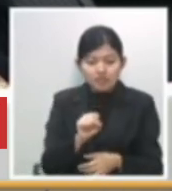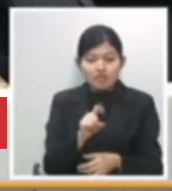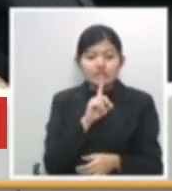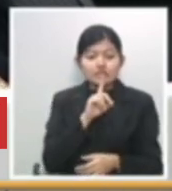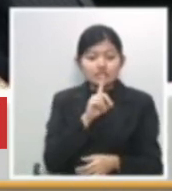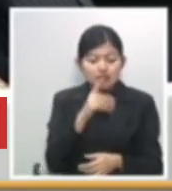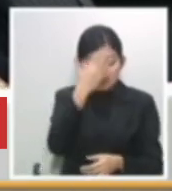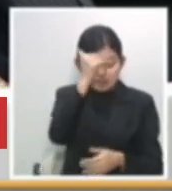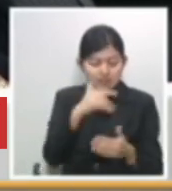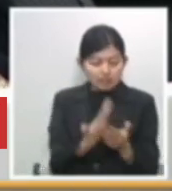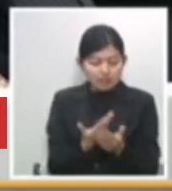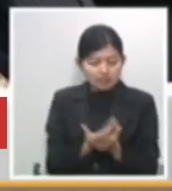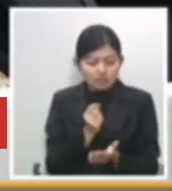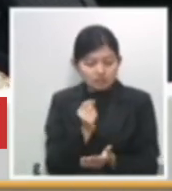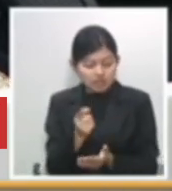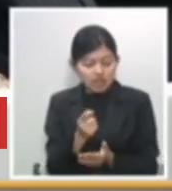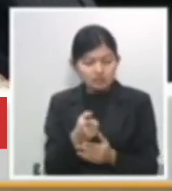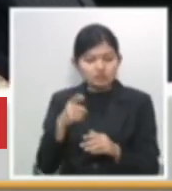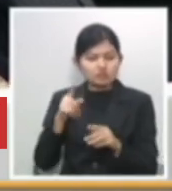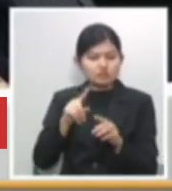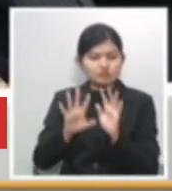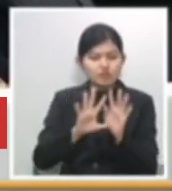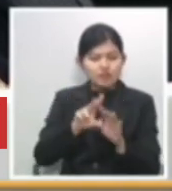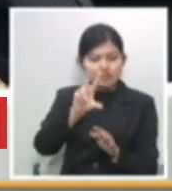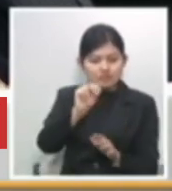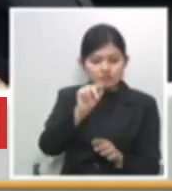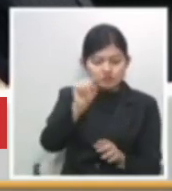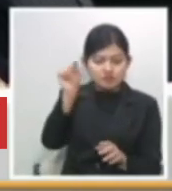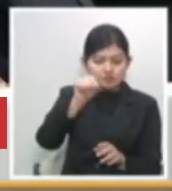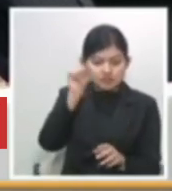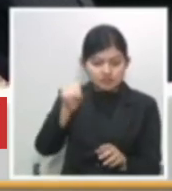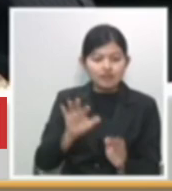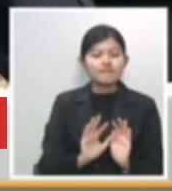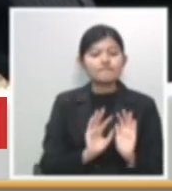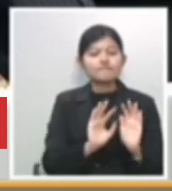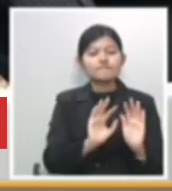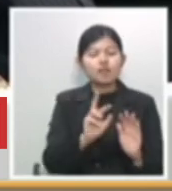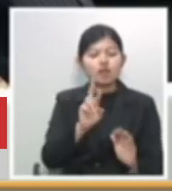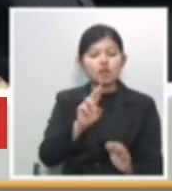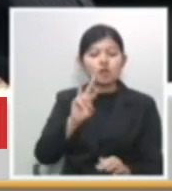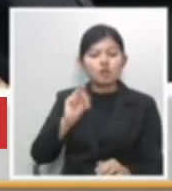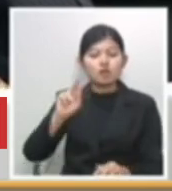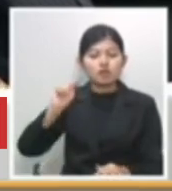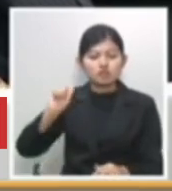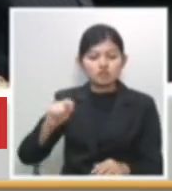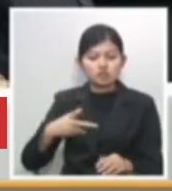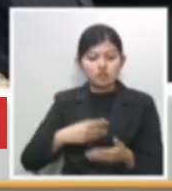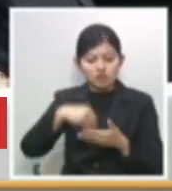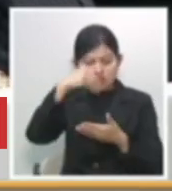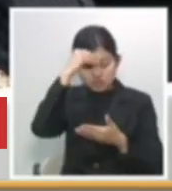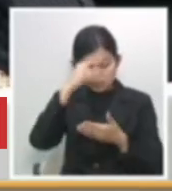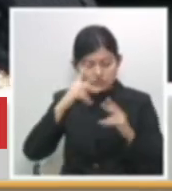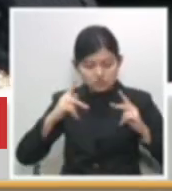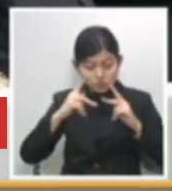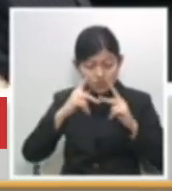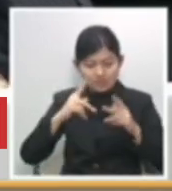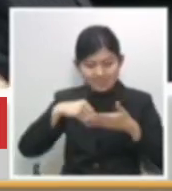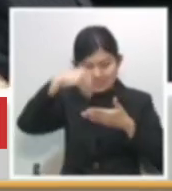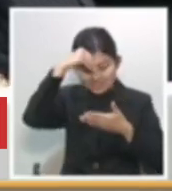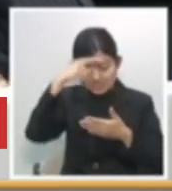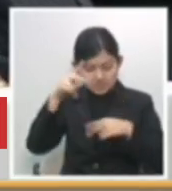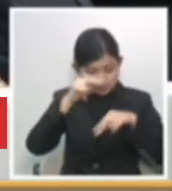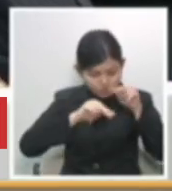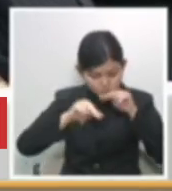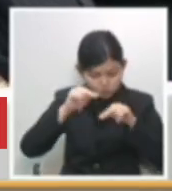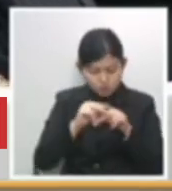างถึง 31%อันนี้ฝากท่านรัฐมนตรีว่าการกระทรวงศึกษาท่านได้ตรวจสอบครับราย